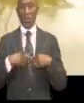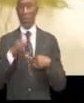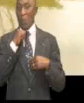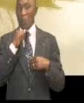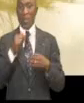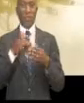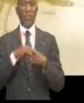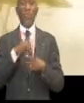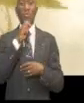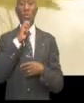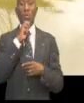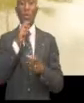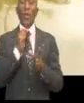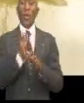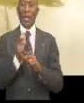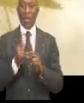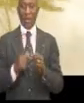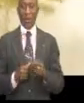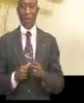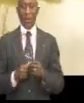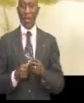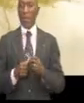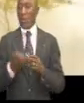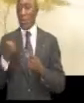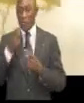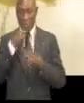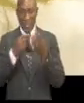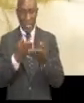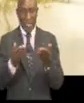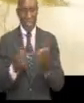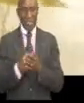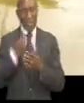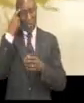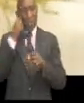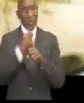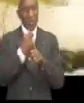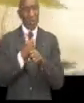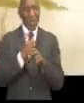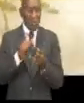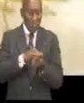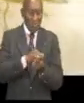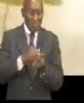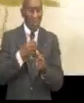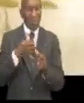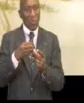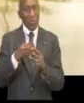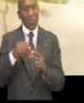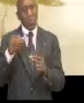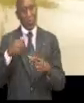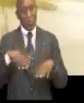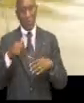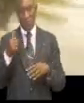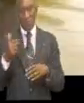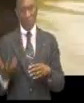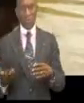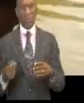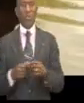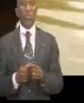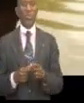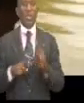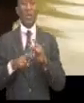Nous venons effectuer les tâches ménagères ici parce que les responsables de maison n'ont pas d'eau à domicile. C'est notre